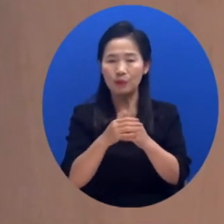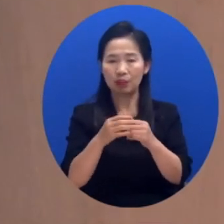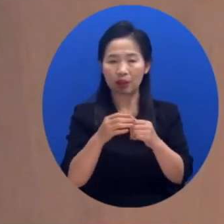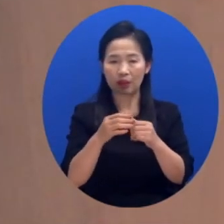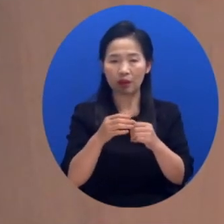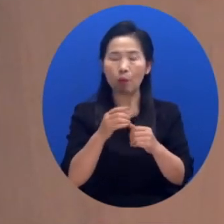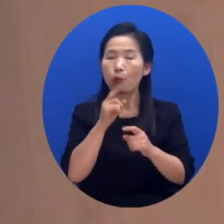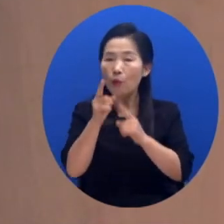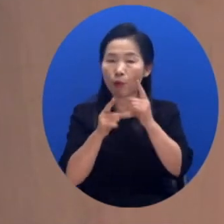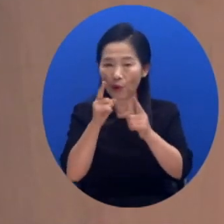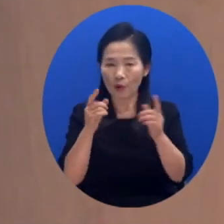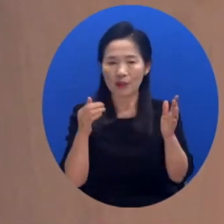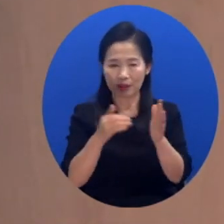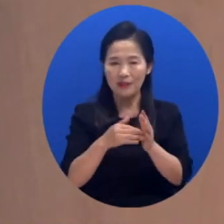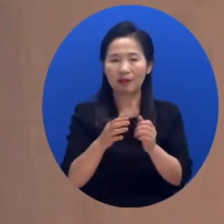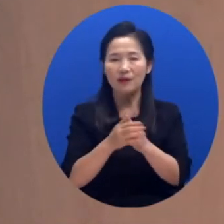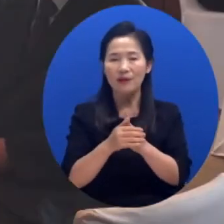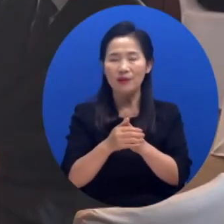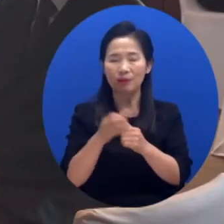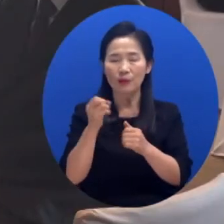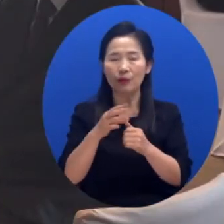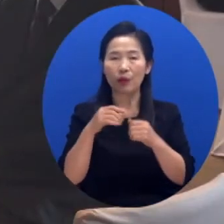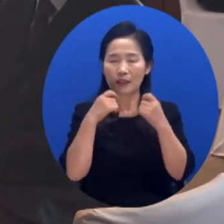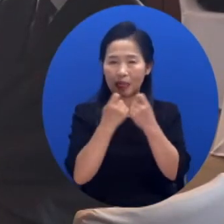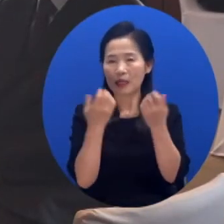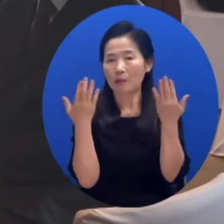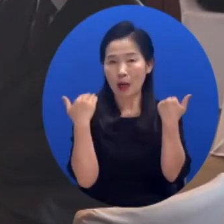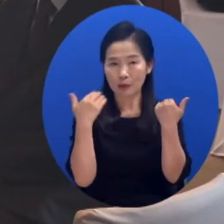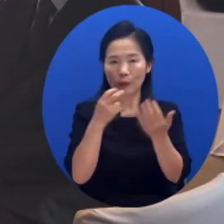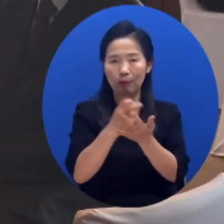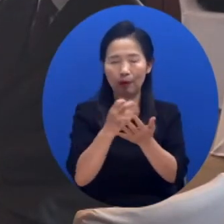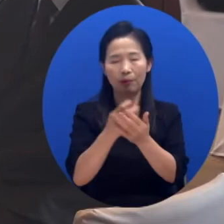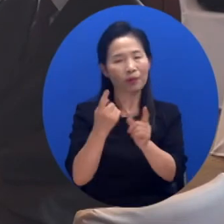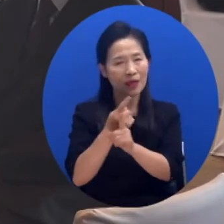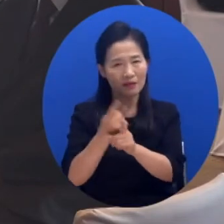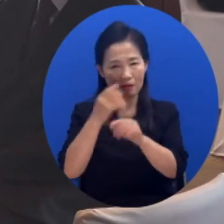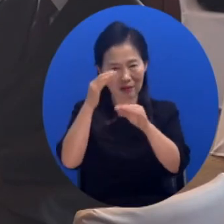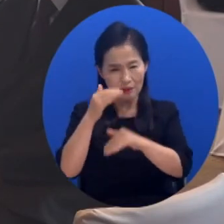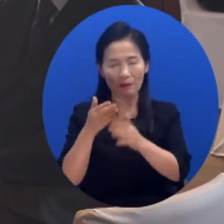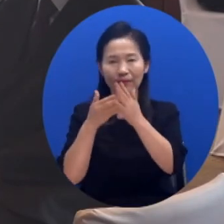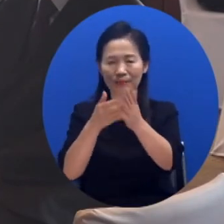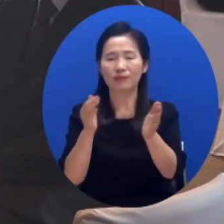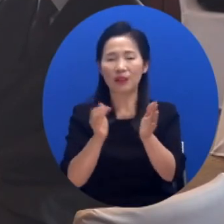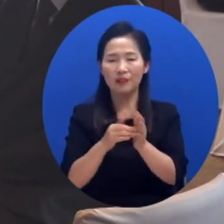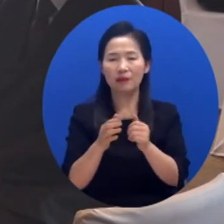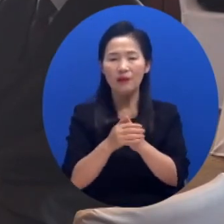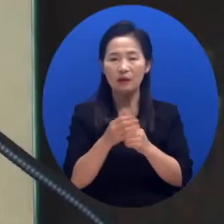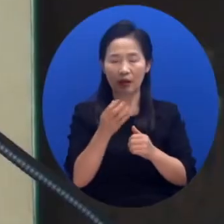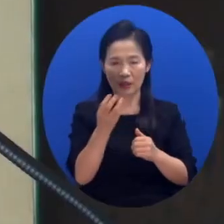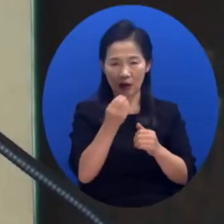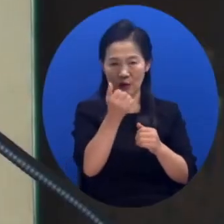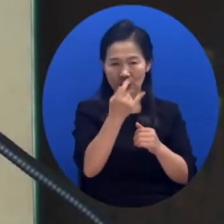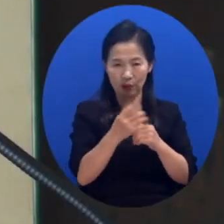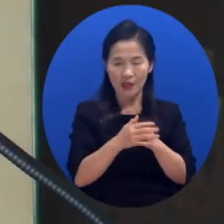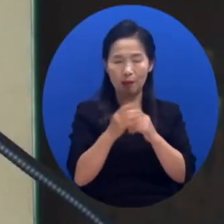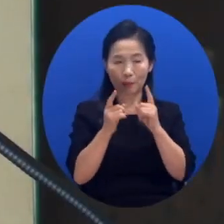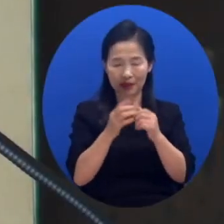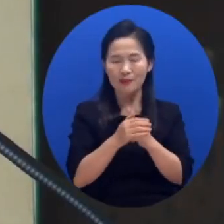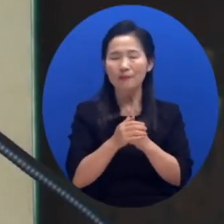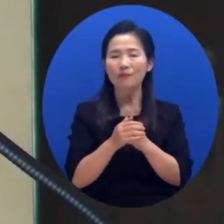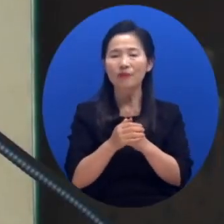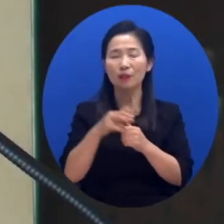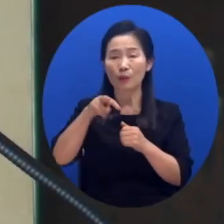대해 보고했으며 사립학교법 개정 대책 등을 논의했습니다. 앞서 경건회에서 설교를 전한